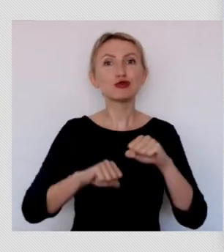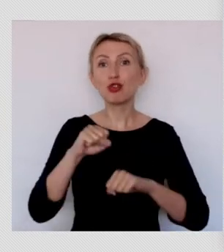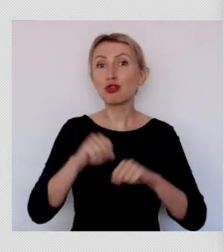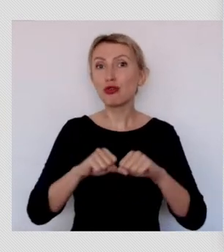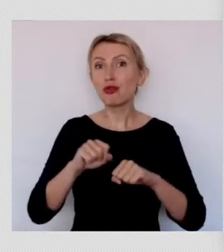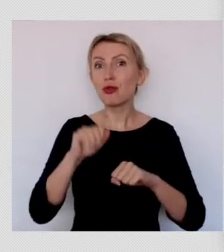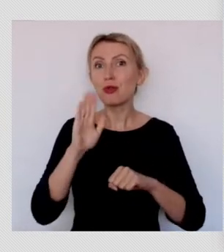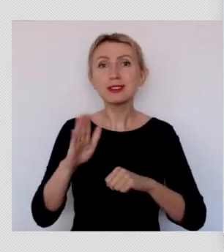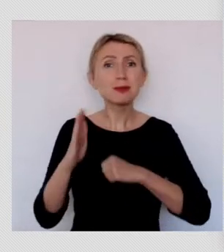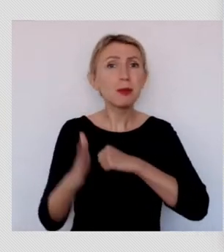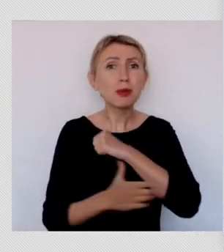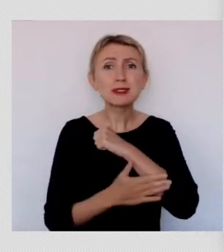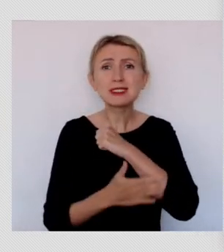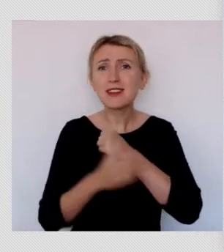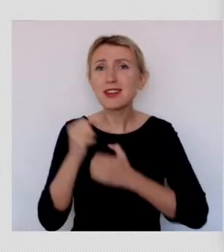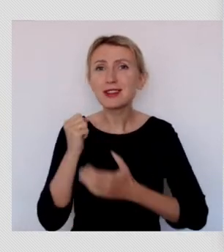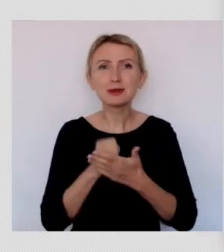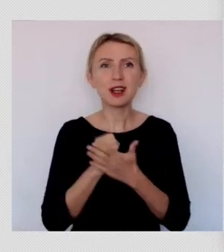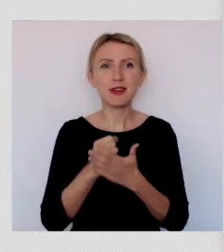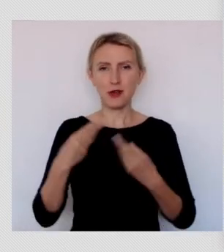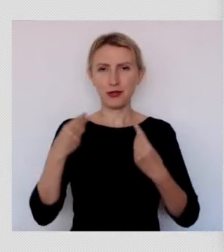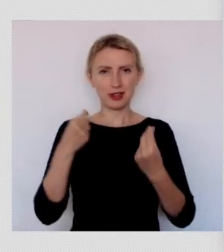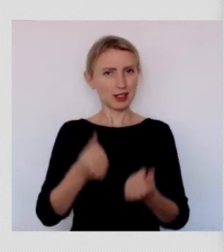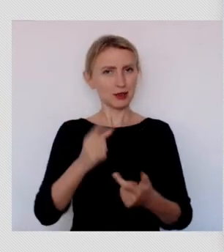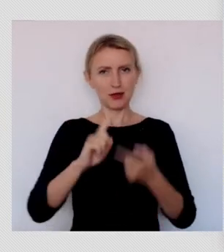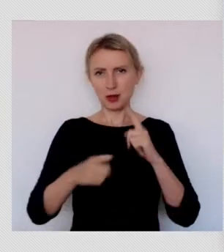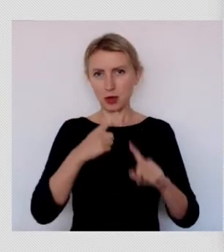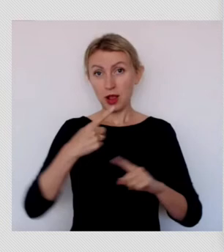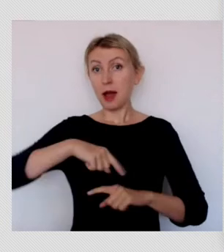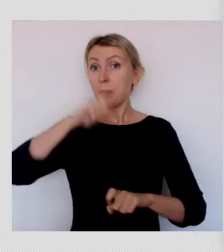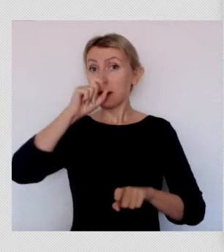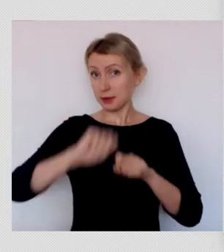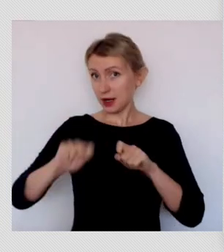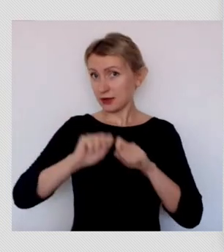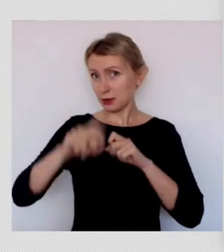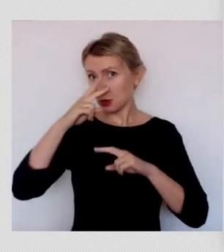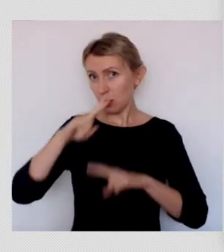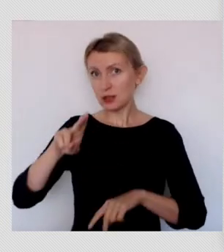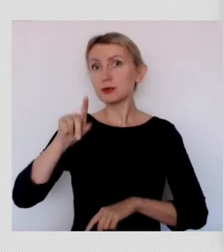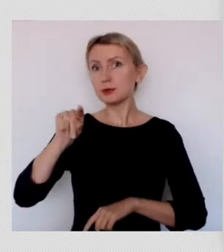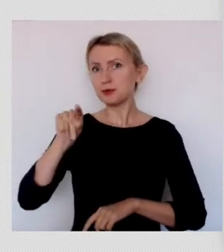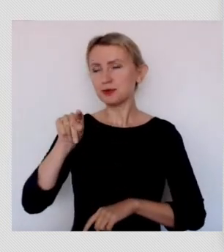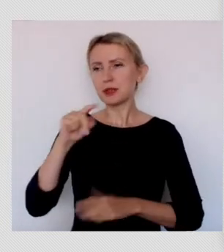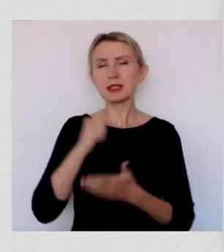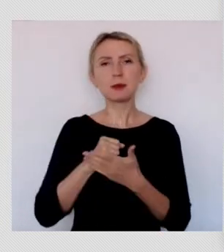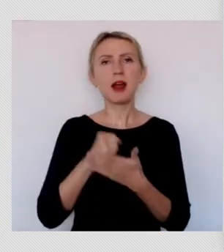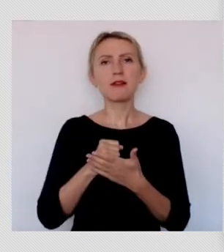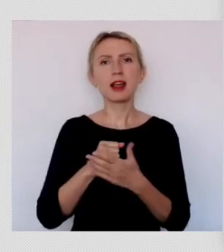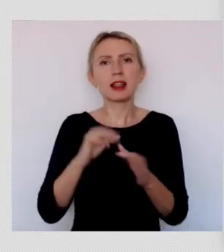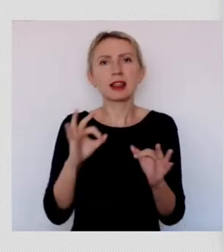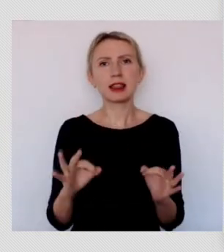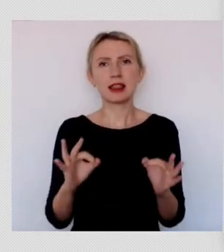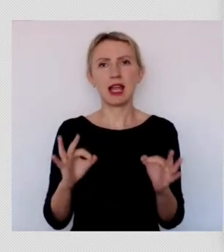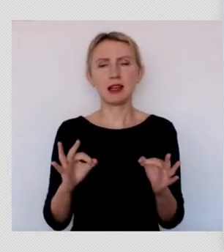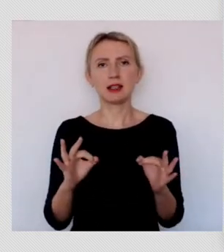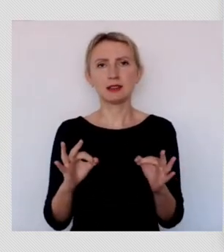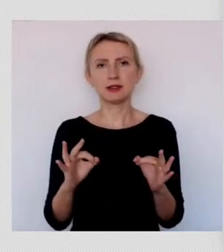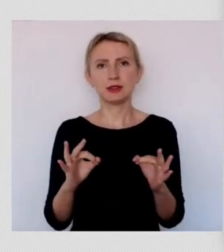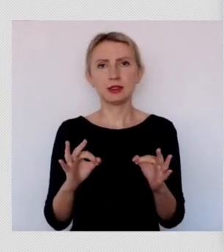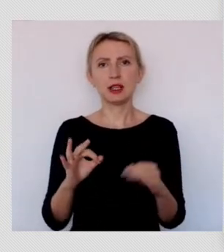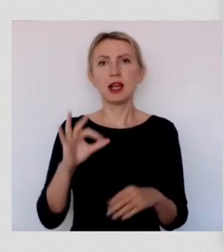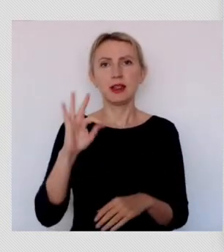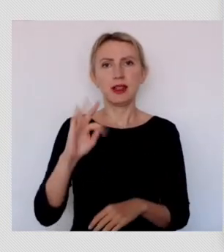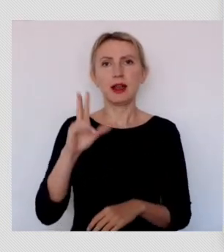tak fundamentalną kwestią, jeśli chodzi o finansowanie polityki. Jeżeli spojrzymy na sprawy, które są w chwili obecnej przed Trybunałem